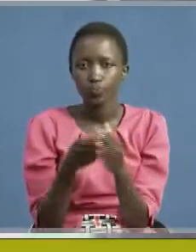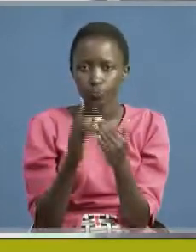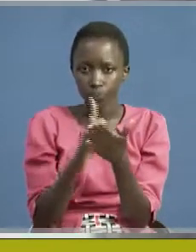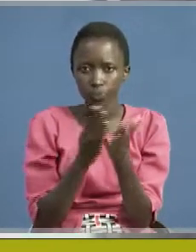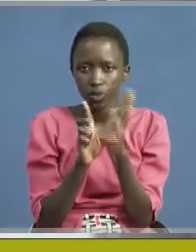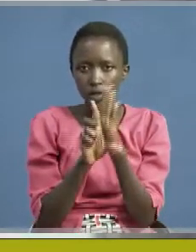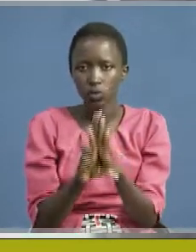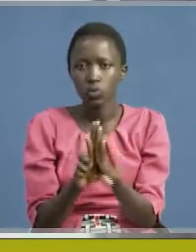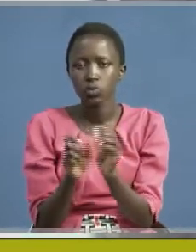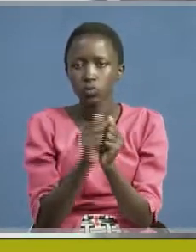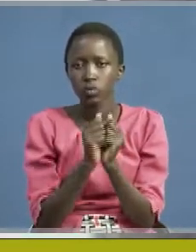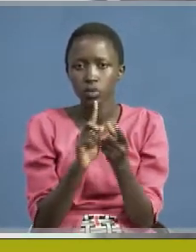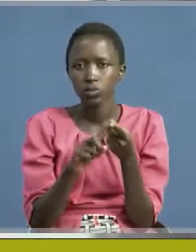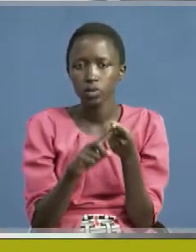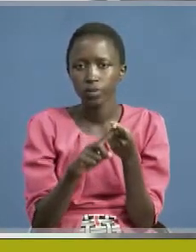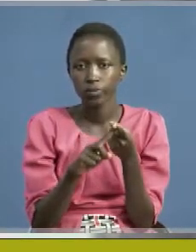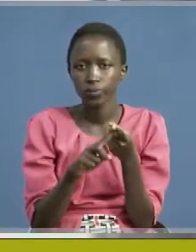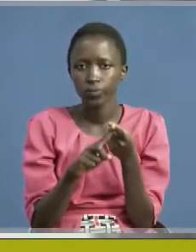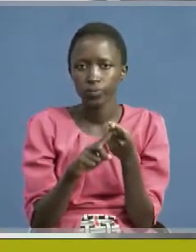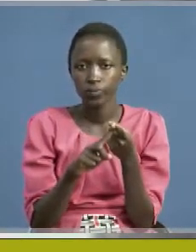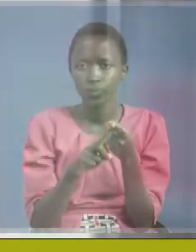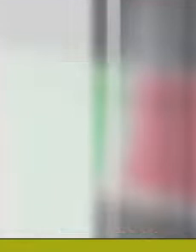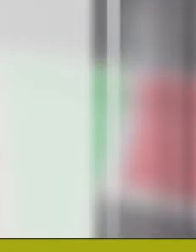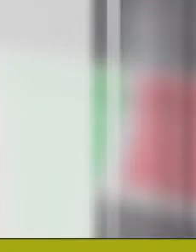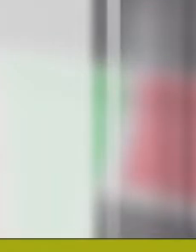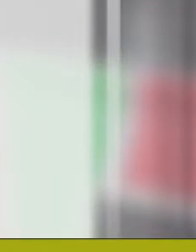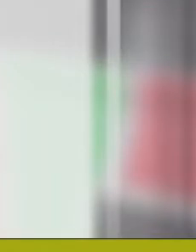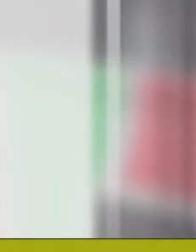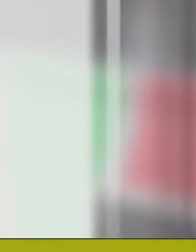sheria hizo ni pamoja na